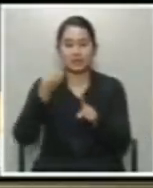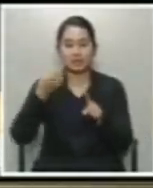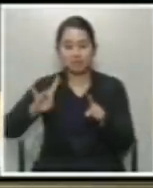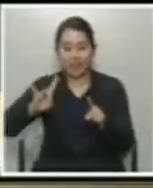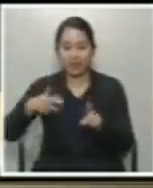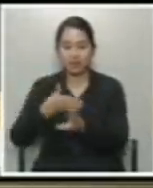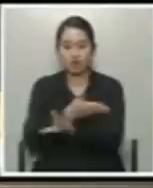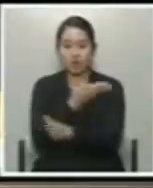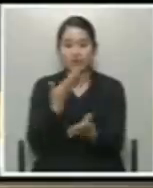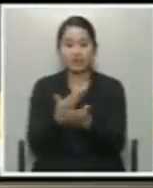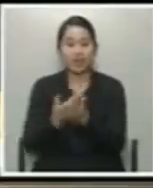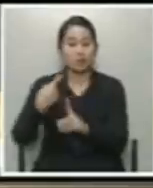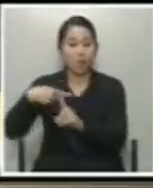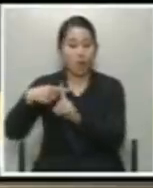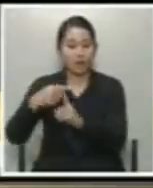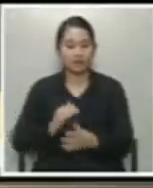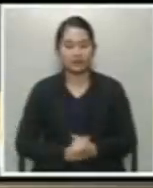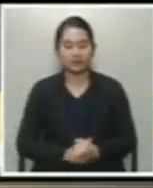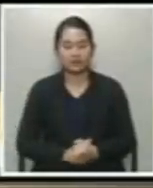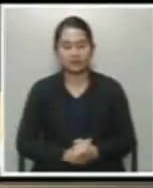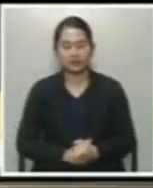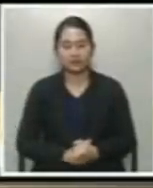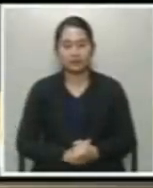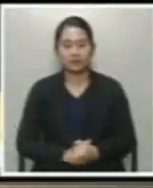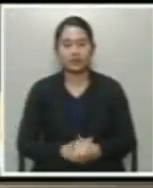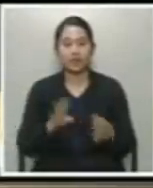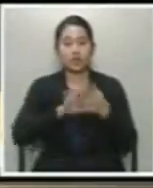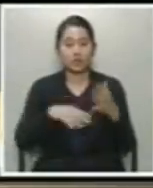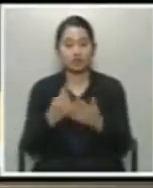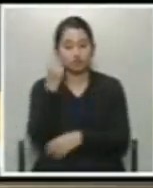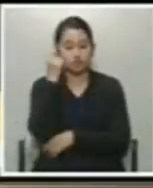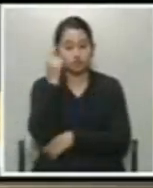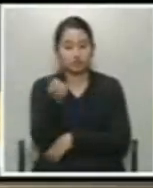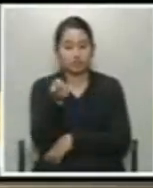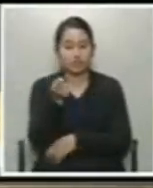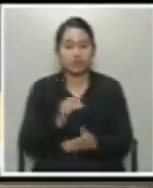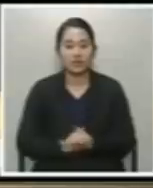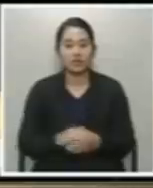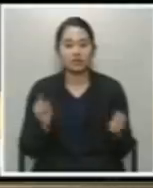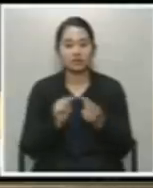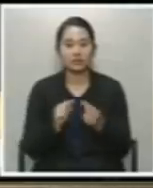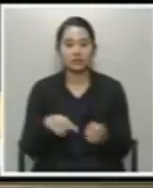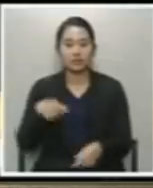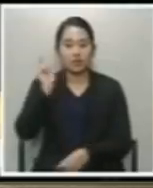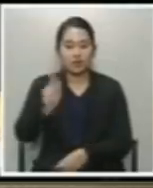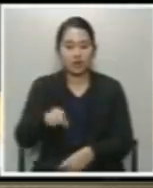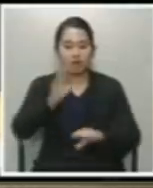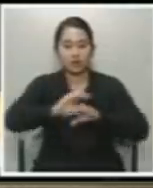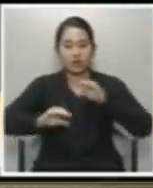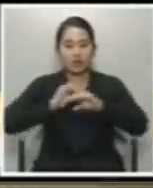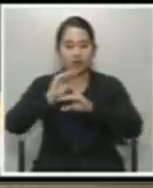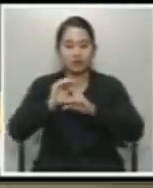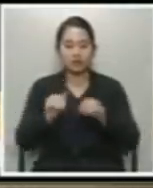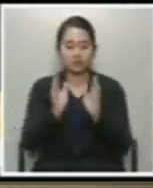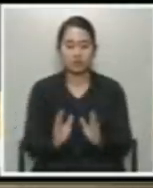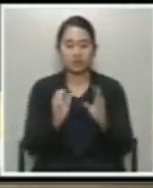นเม็ดเงินออกมาแรกนะครับเพราะว่าท่านคงทราบดีว่าเวลาประมูลโครงการคนที่ออกแบ